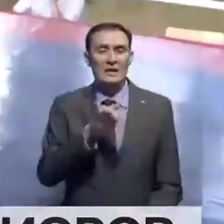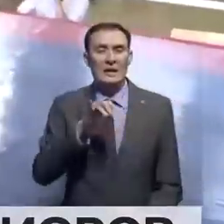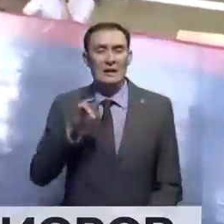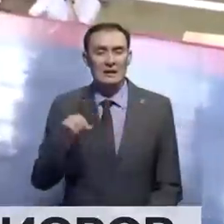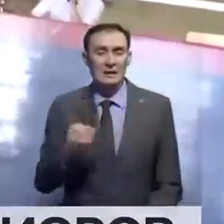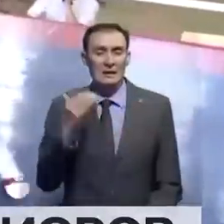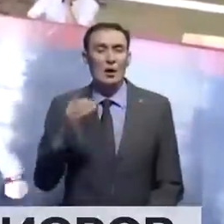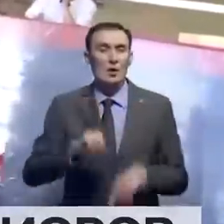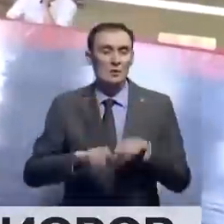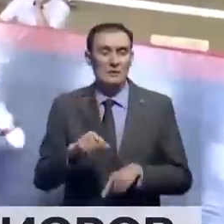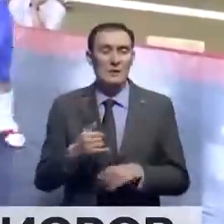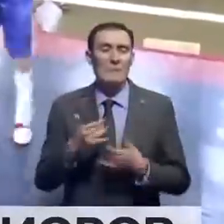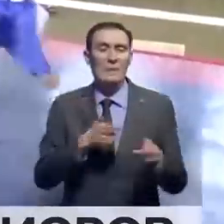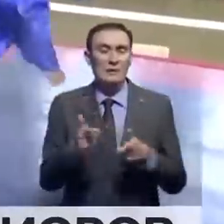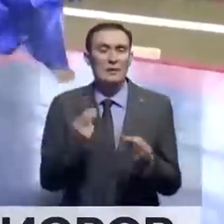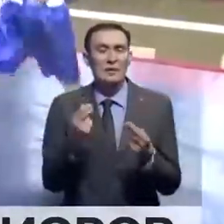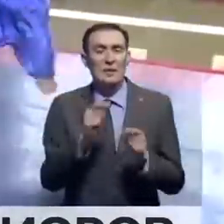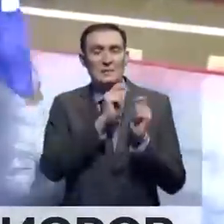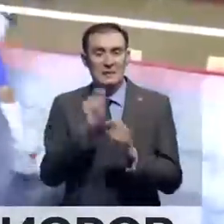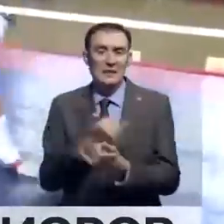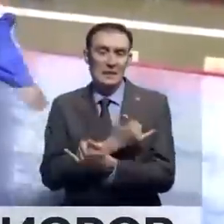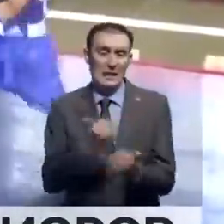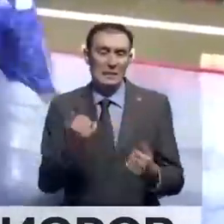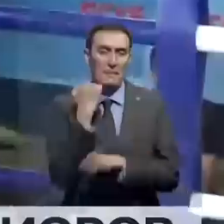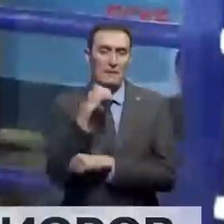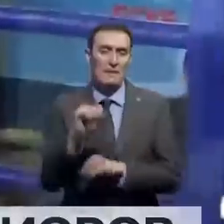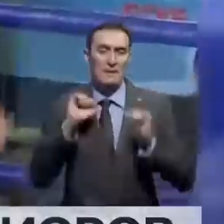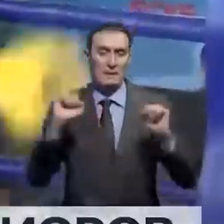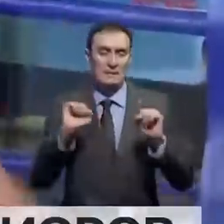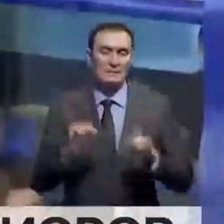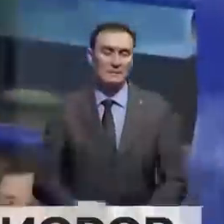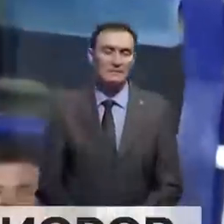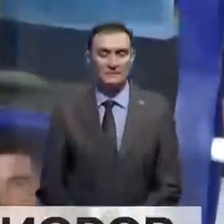их родственники подготовили денежные призы для Победителей